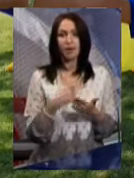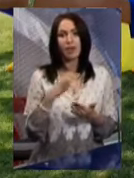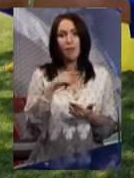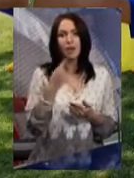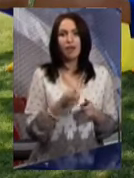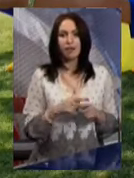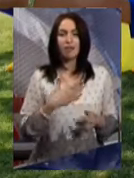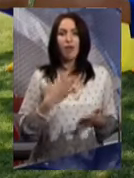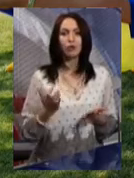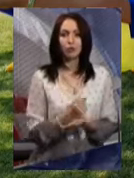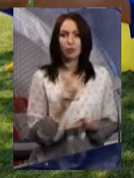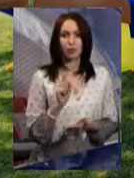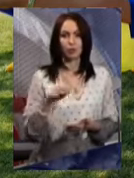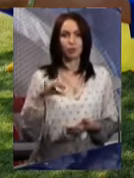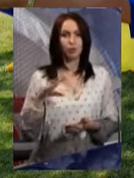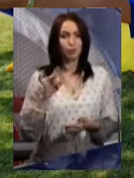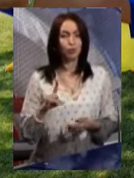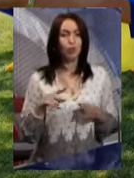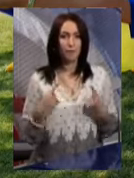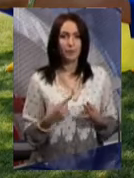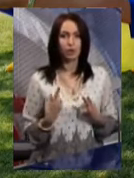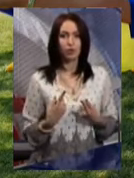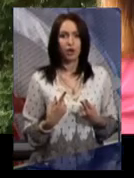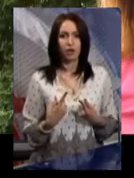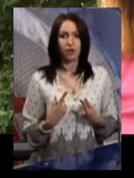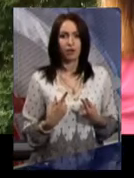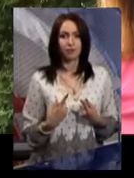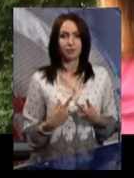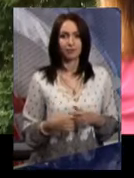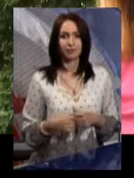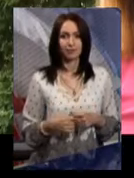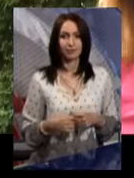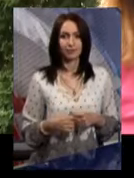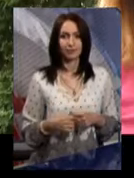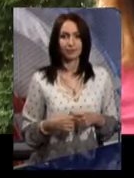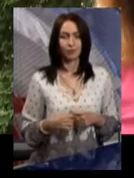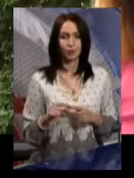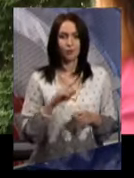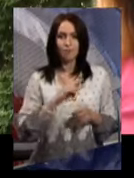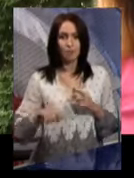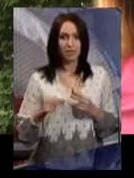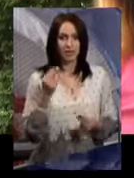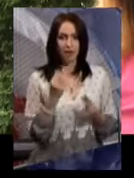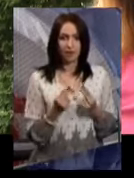это наш успех, потому что Тимур обычно в молниеносной игре